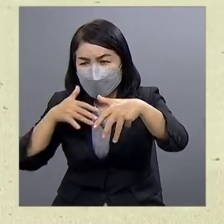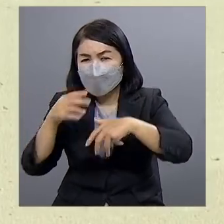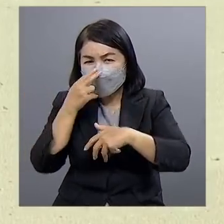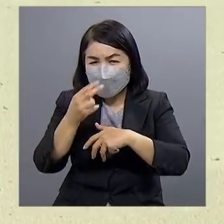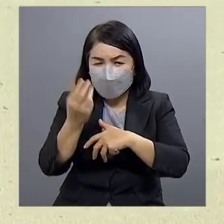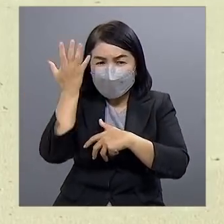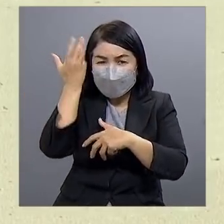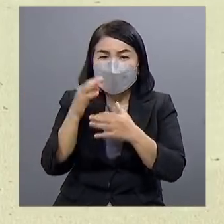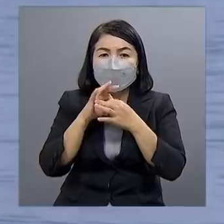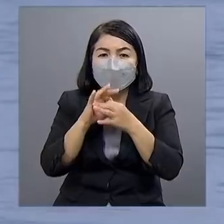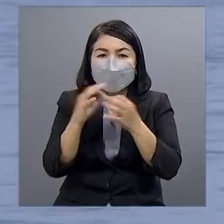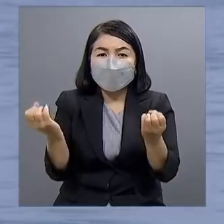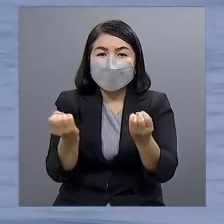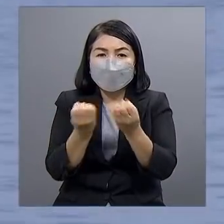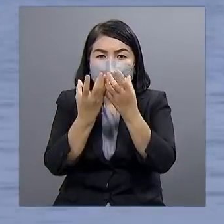การณ์ที่เกิดขึ้นนะครับ